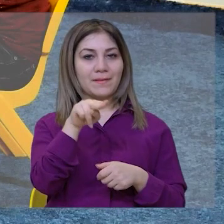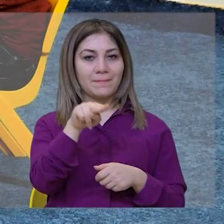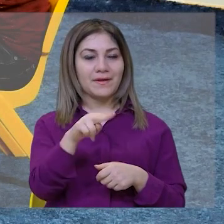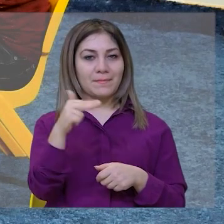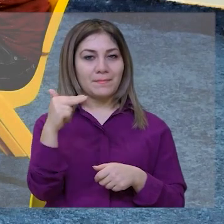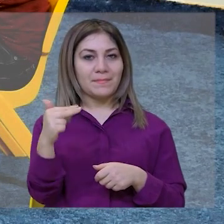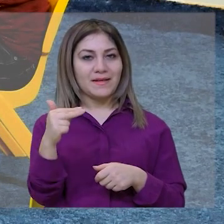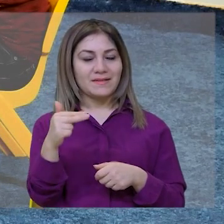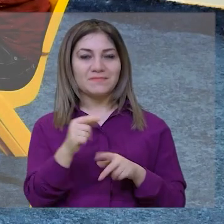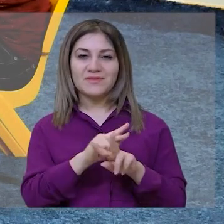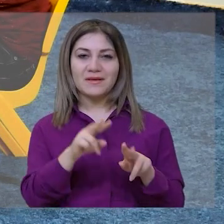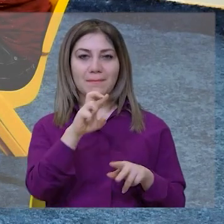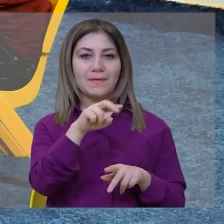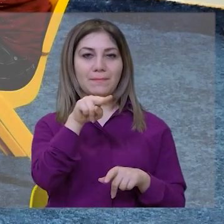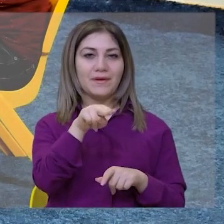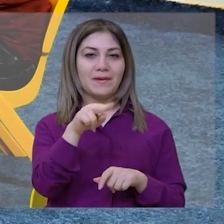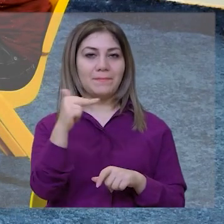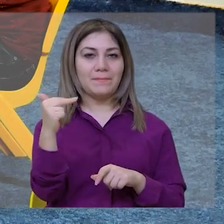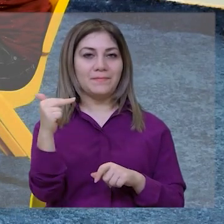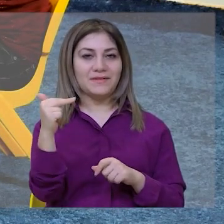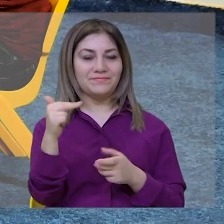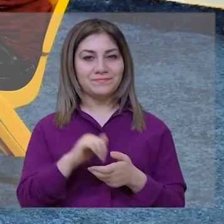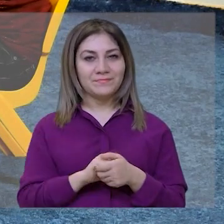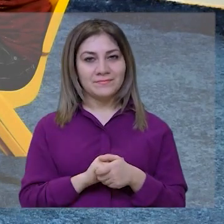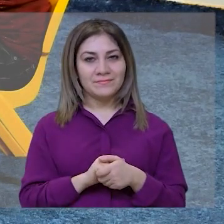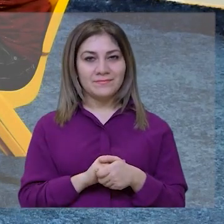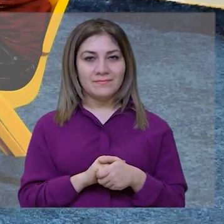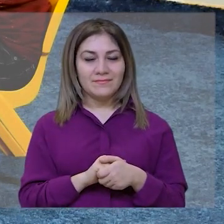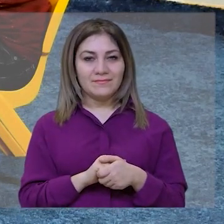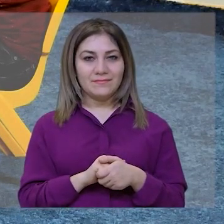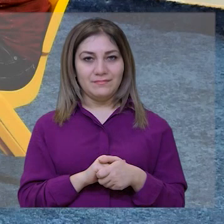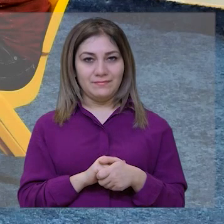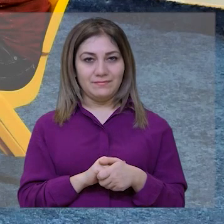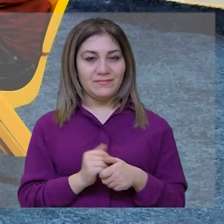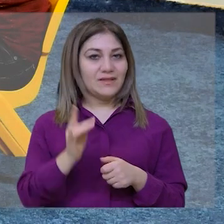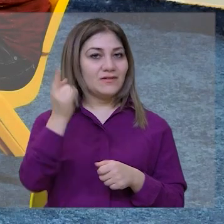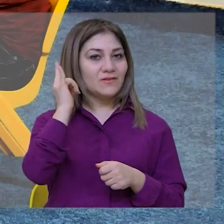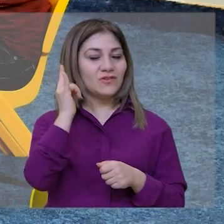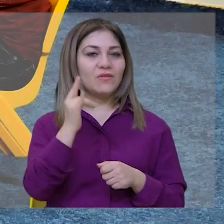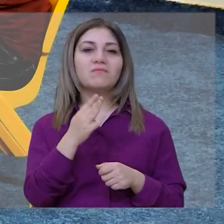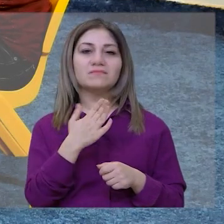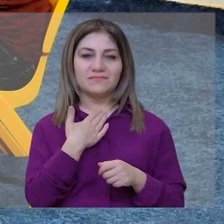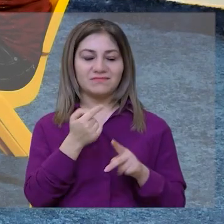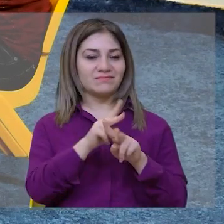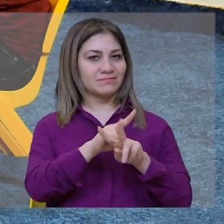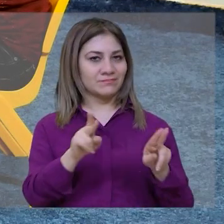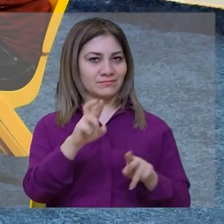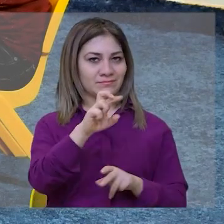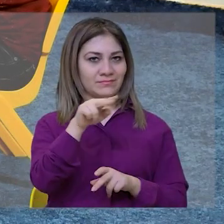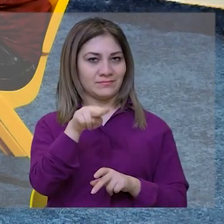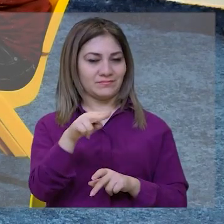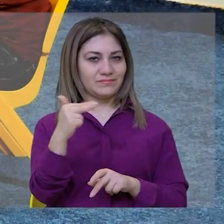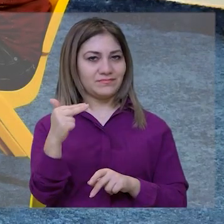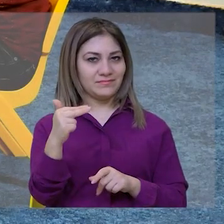Բ-պ-փ։ Մեկ անգամ էլ բ-պ-փ։ Երեխաներ, այս հնչյունները շատ մոտ են իրար